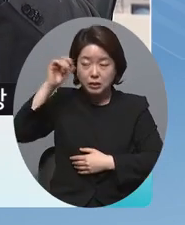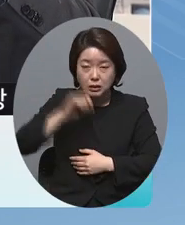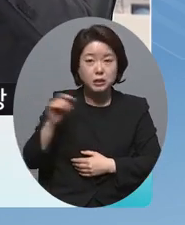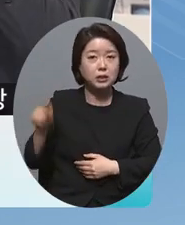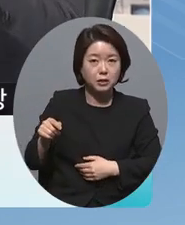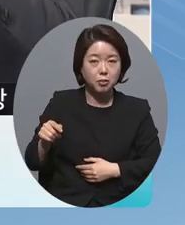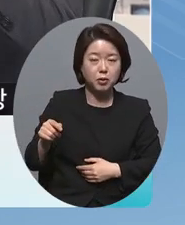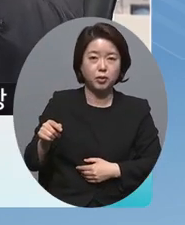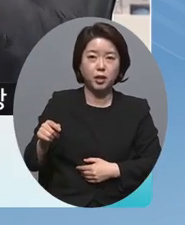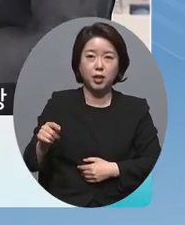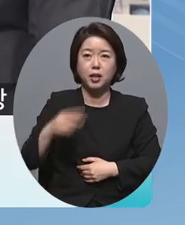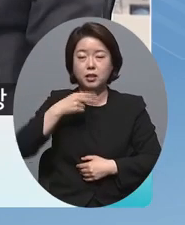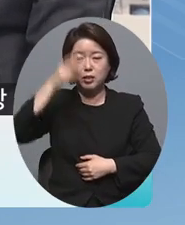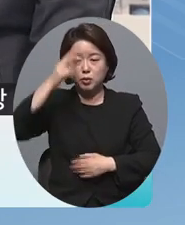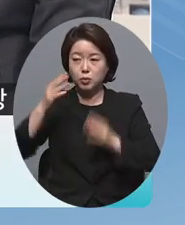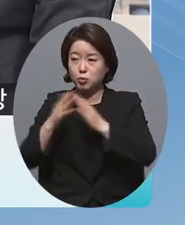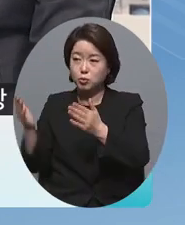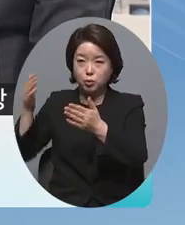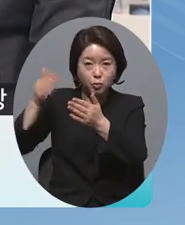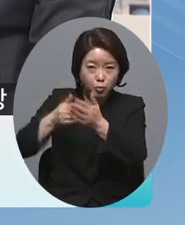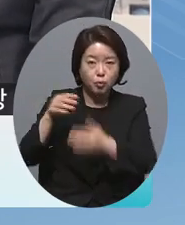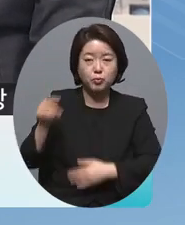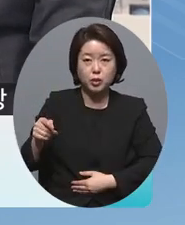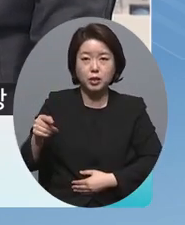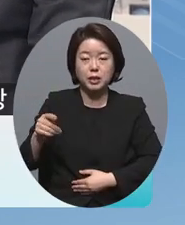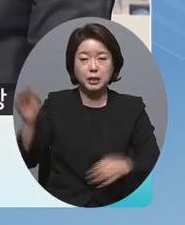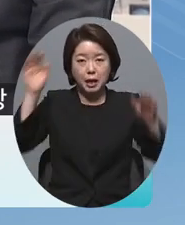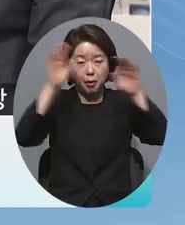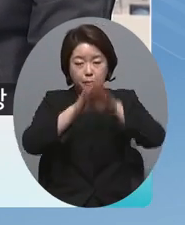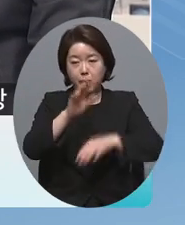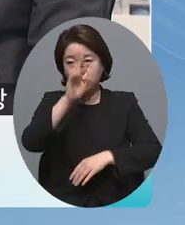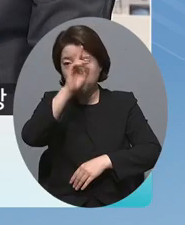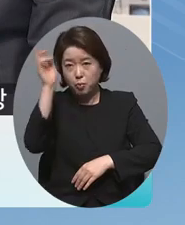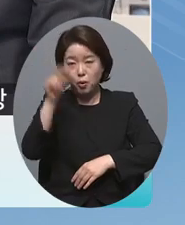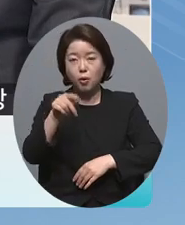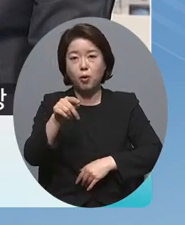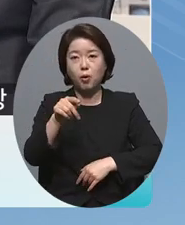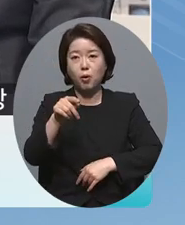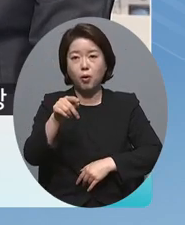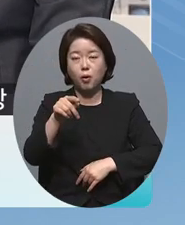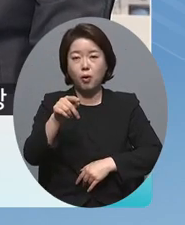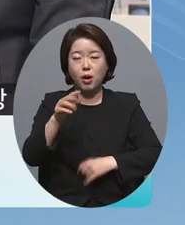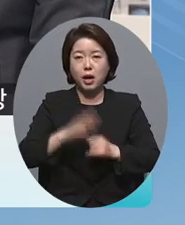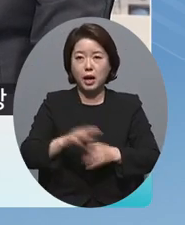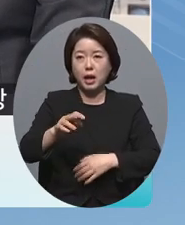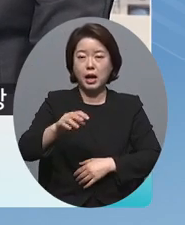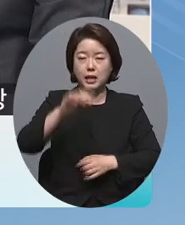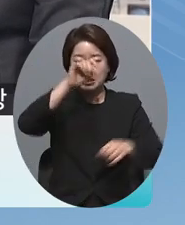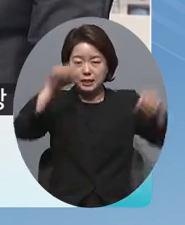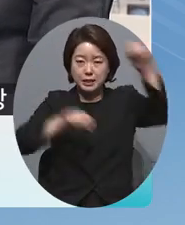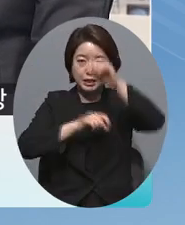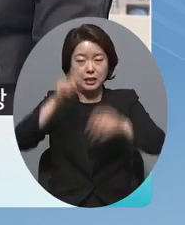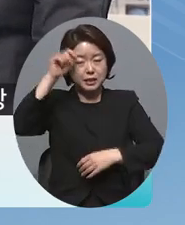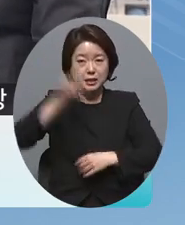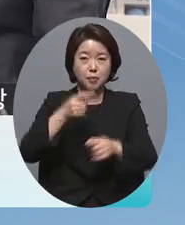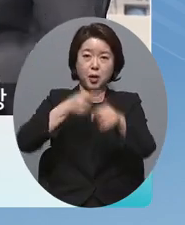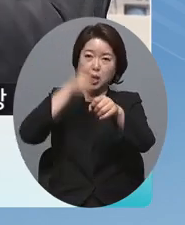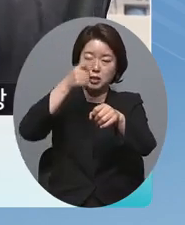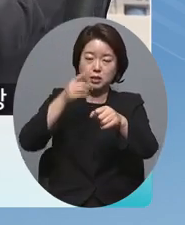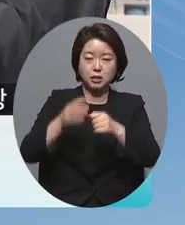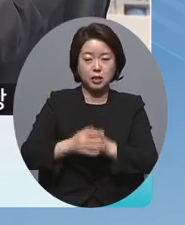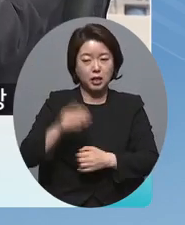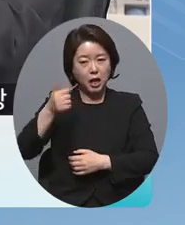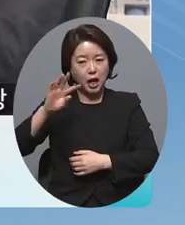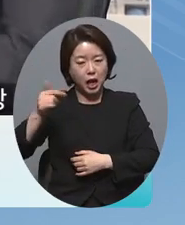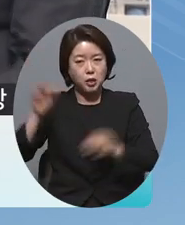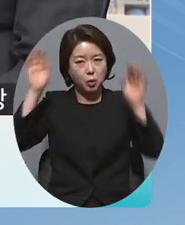네. 그 술집에 도착한 게 뭐 밤 12시가 넘어서라고 얘기하고 새벽 1시라고 하고 한동훈 법무부 장관이 12시쯤에 왔다고 네.